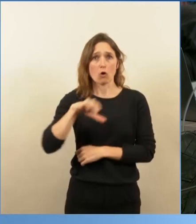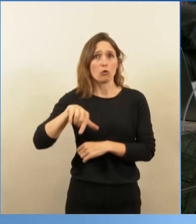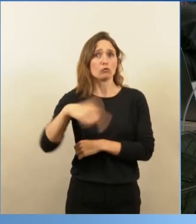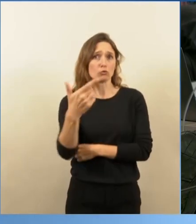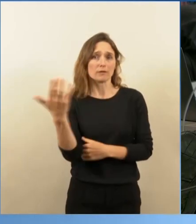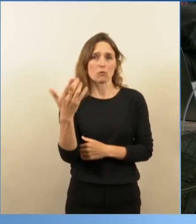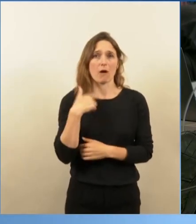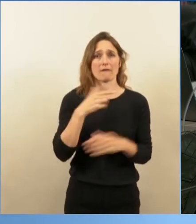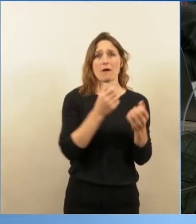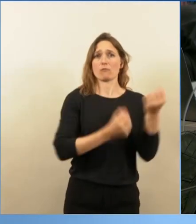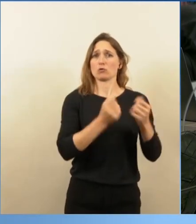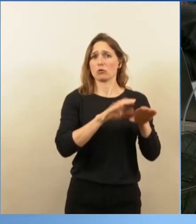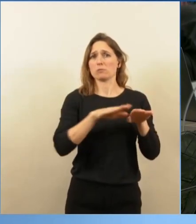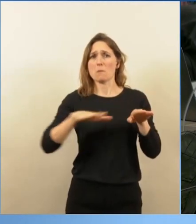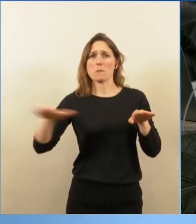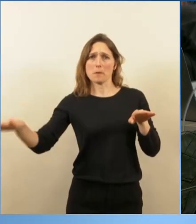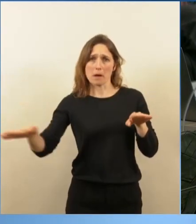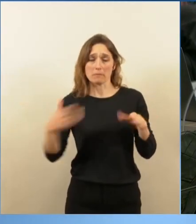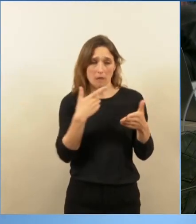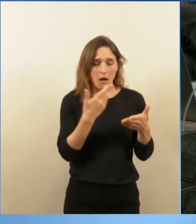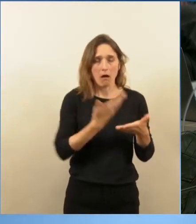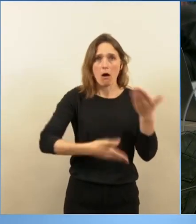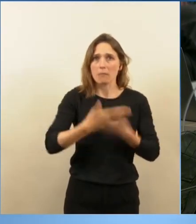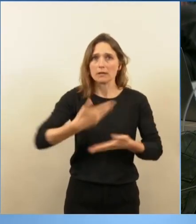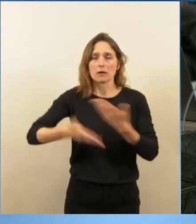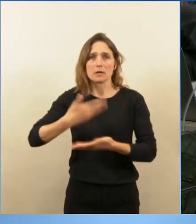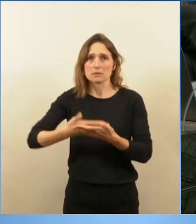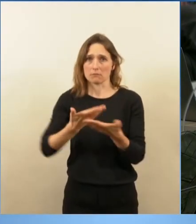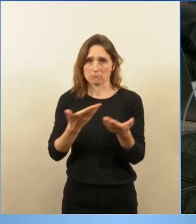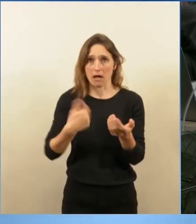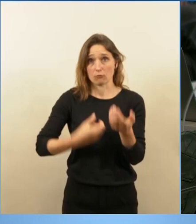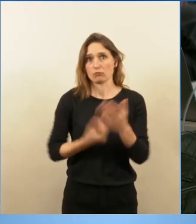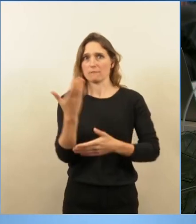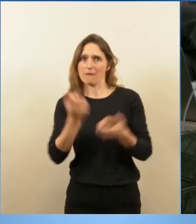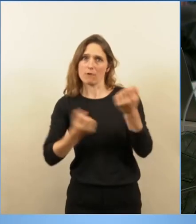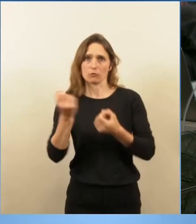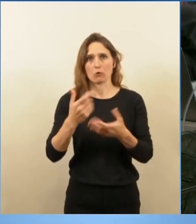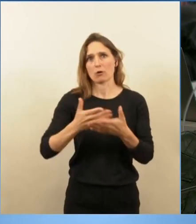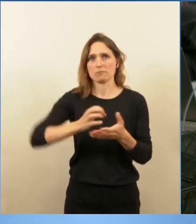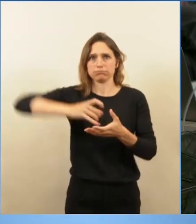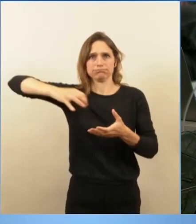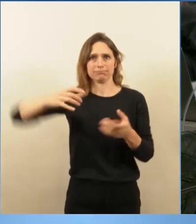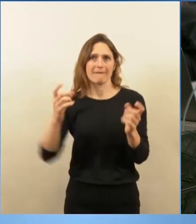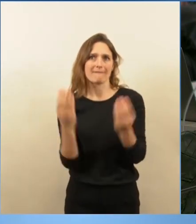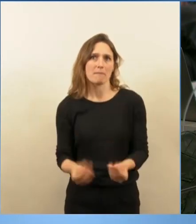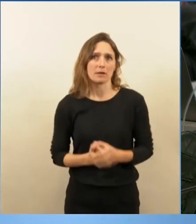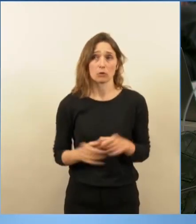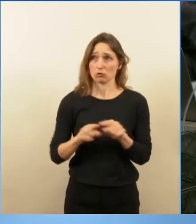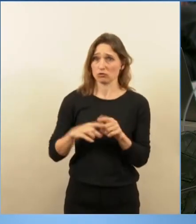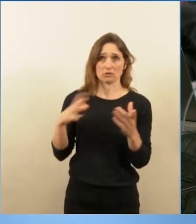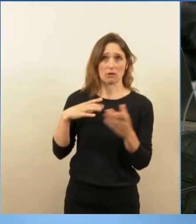dans la flotte des véhicules par des véhicules à faible émission il y a un même un calendrier dans la loi qui vous oblige